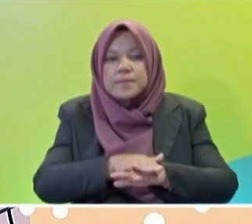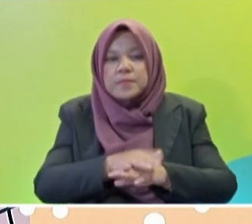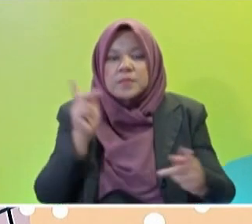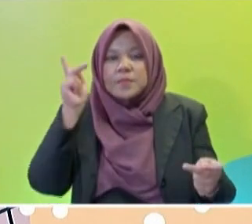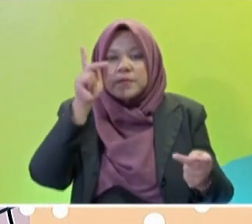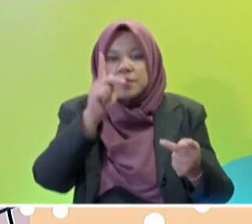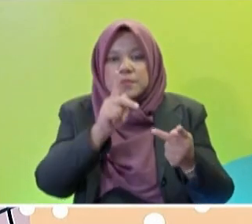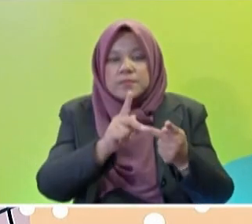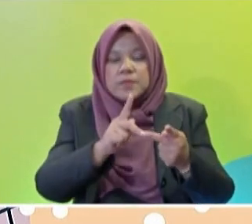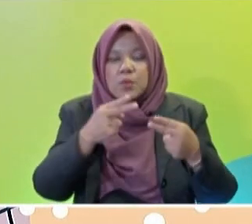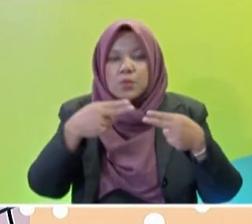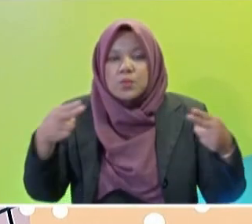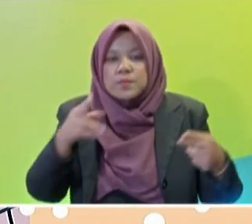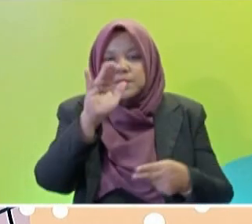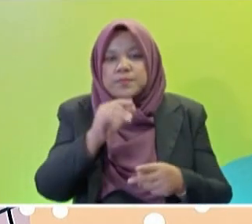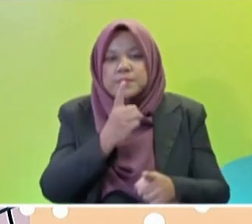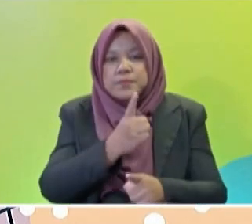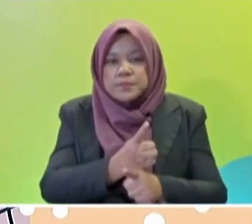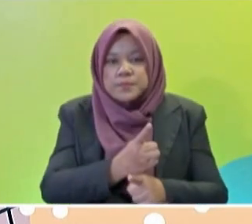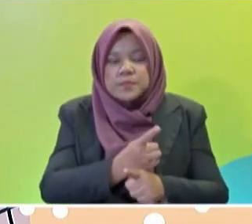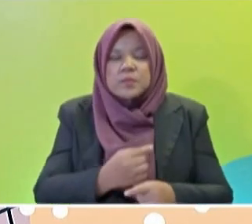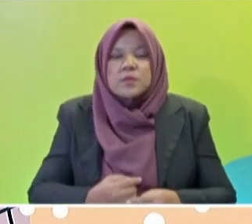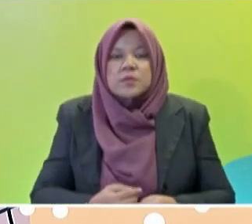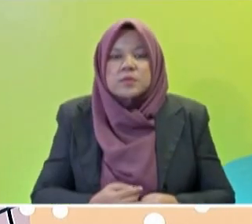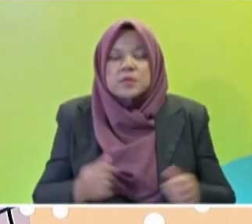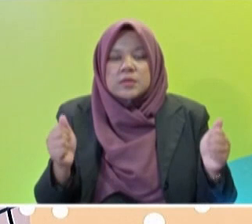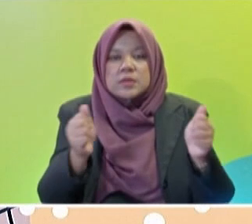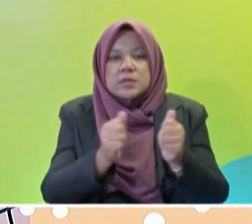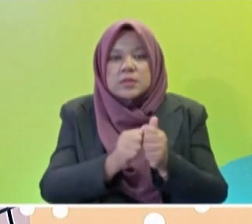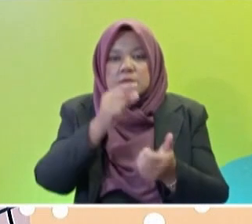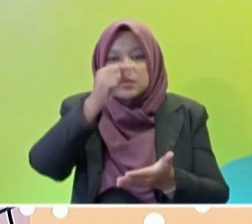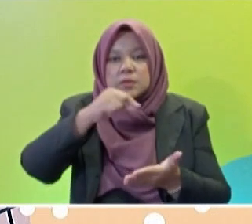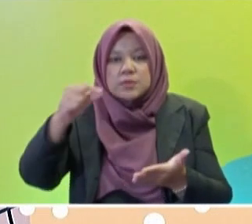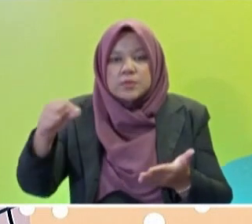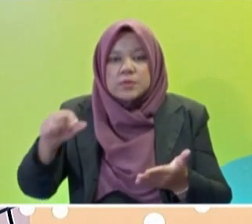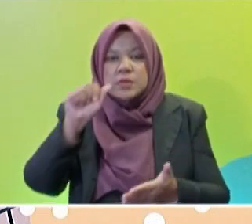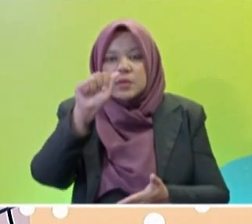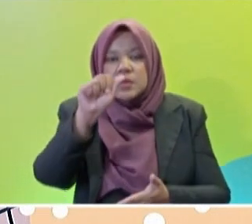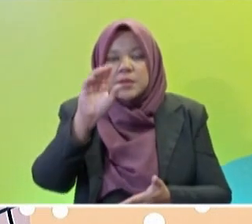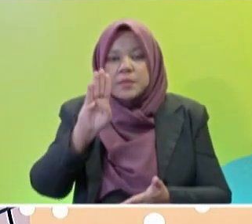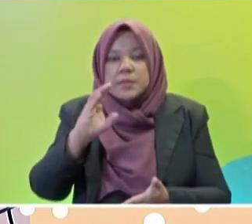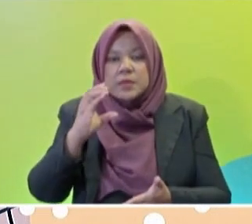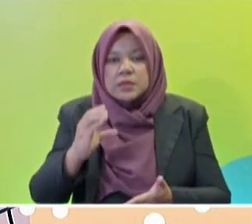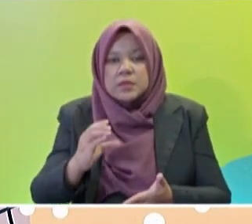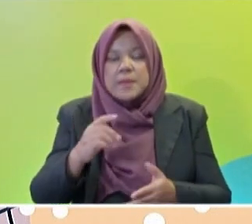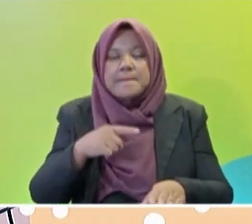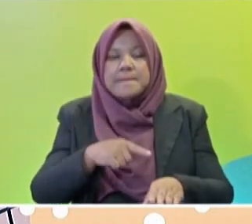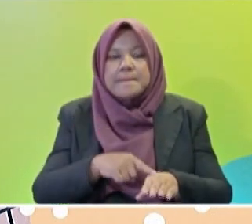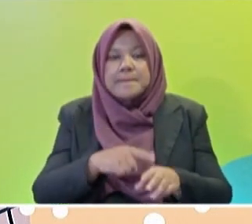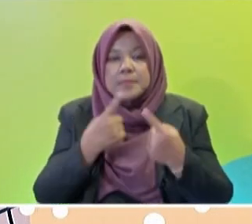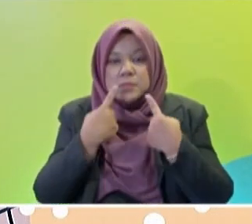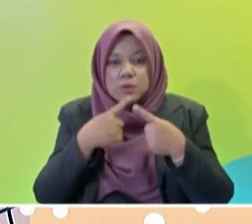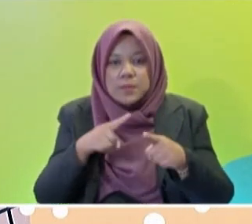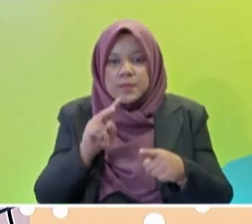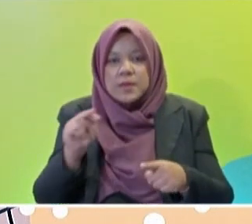yang betul berdasarkan istilah yang diberi dengan menulis ini dan si pada ruang jawaban